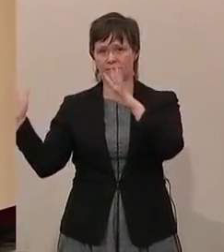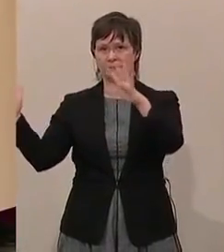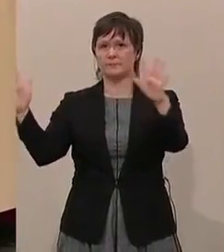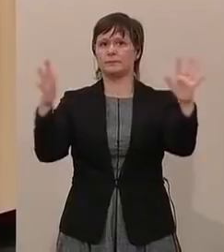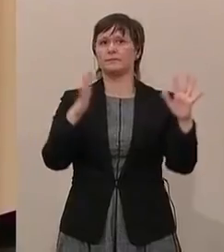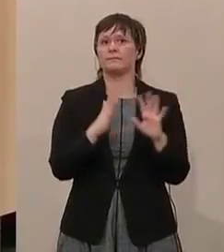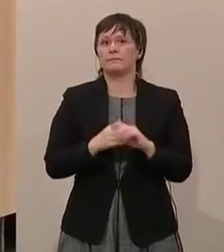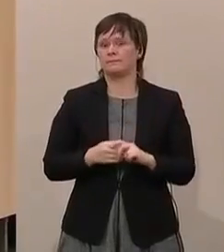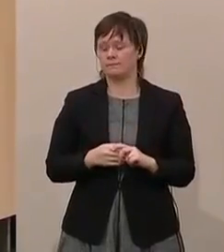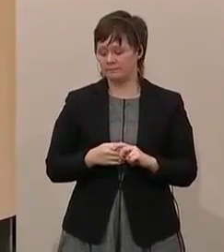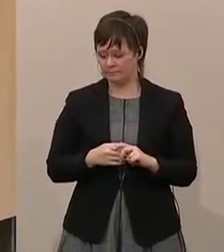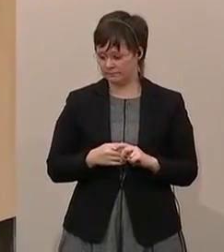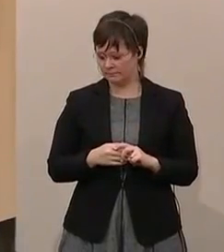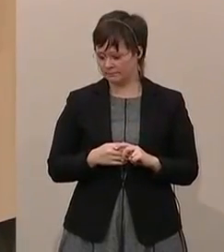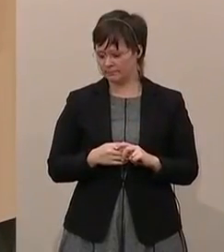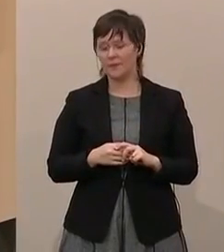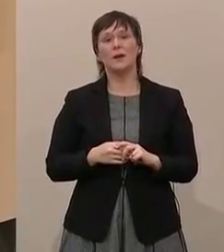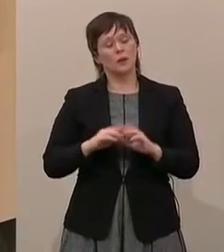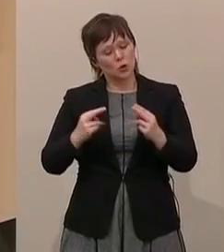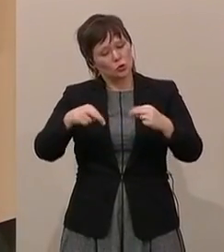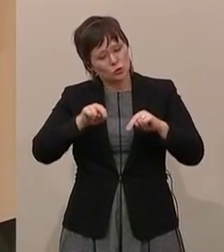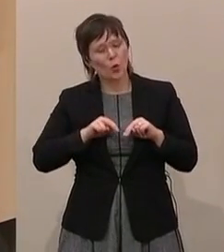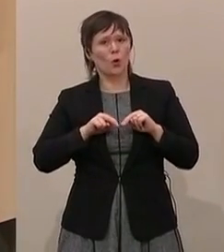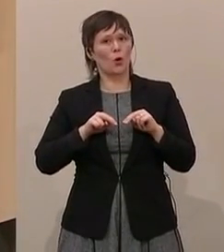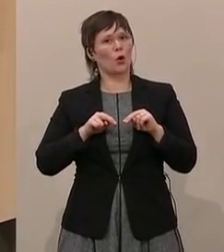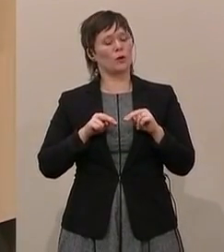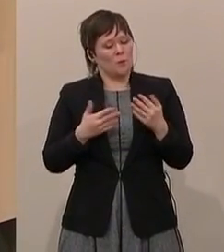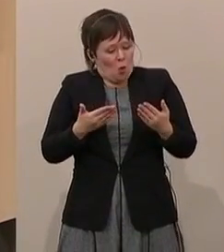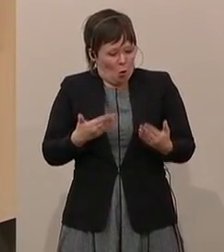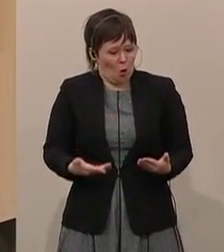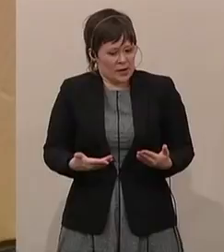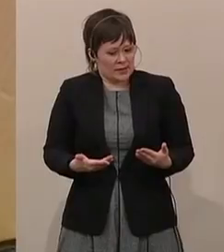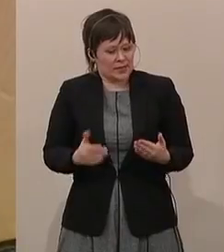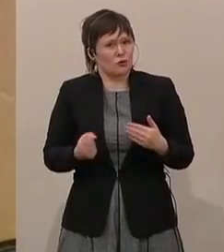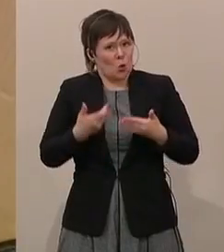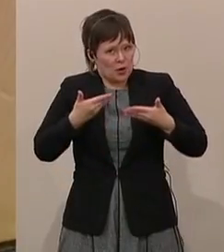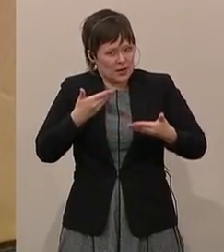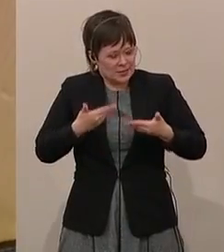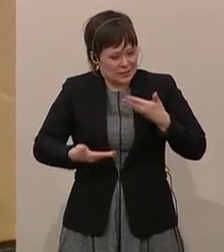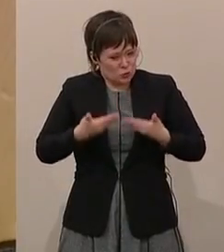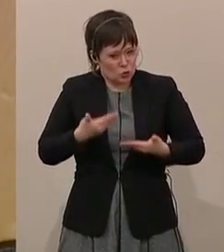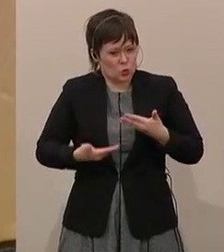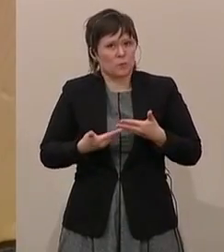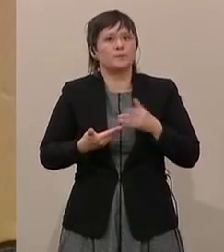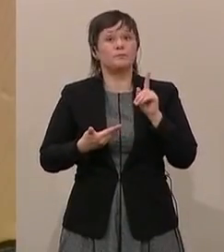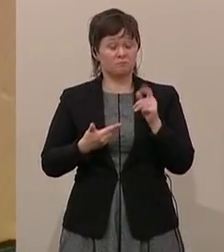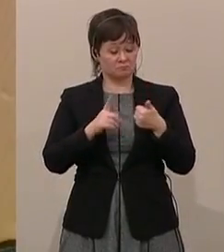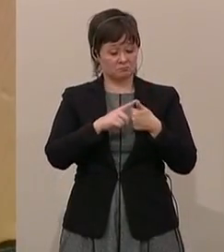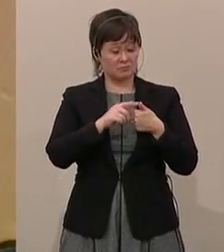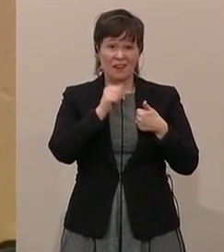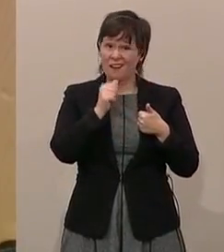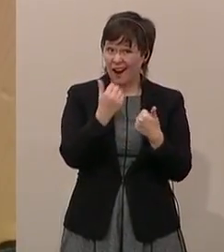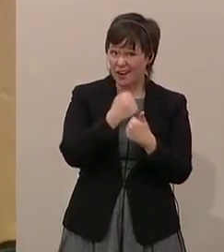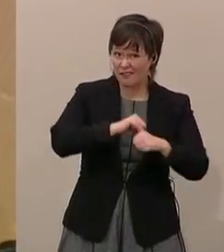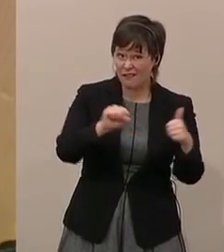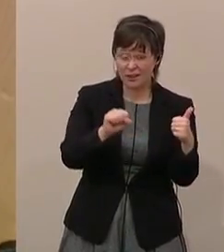Aber kommen wir zurück eben zum Titel der heutigen Dringlichen. Keine Freiwilligkeit,